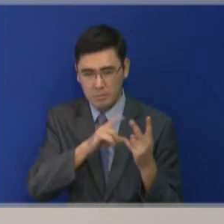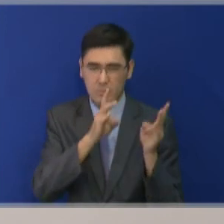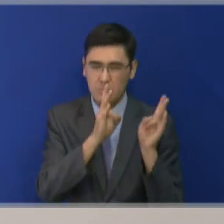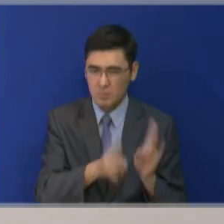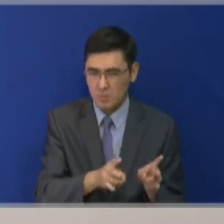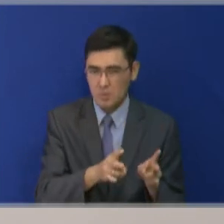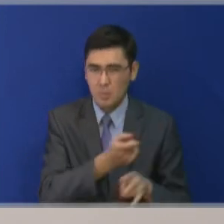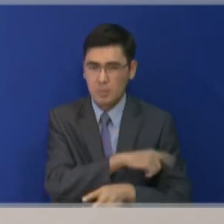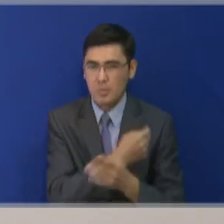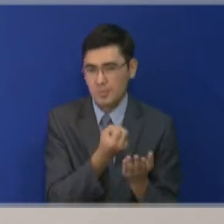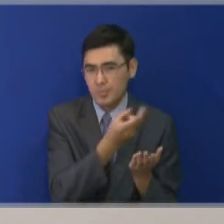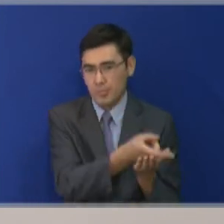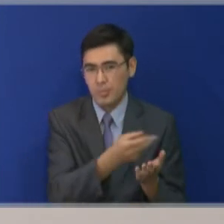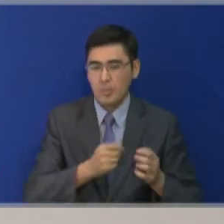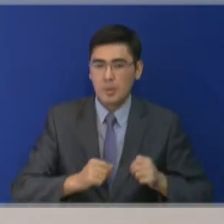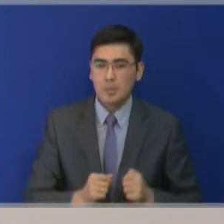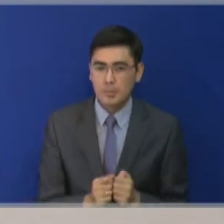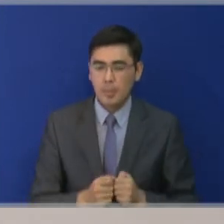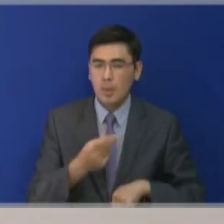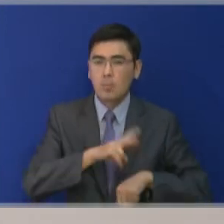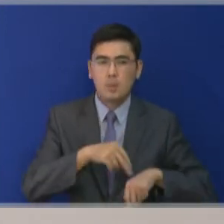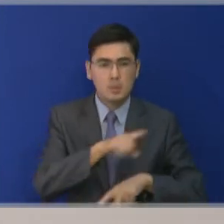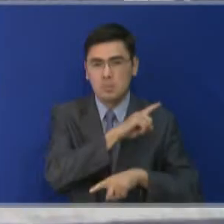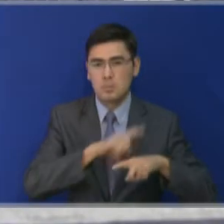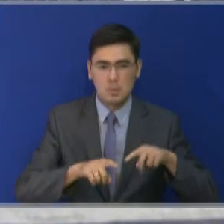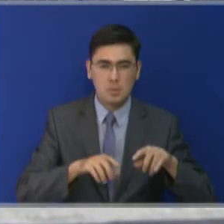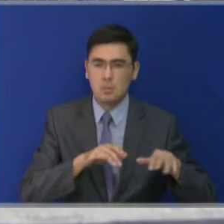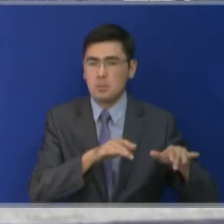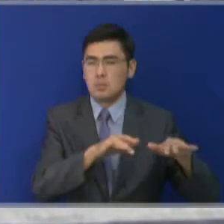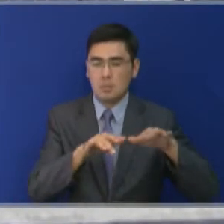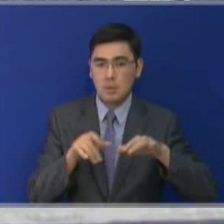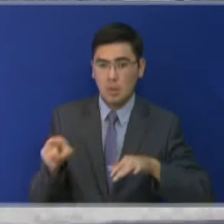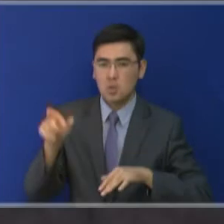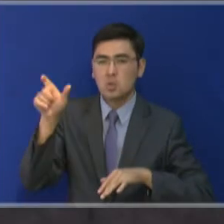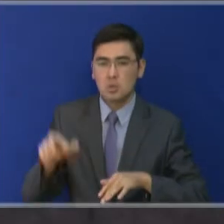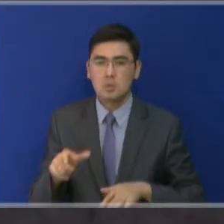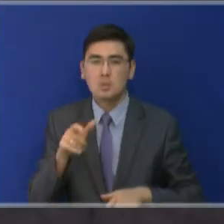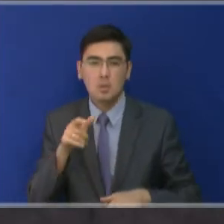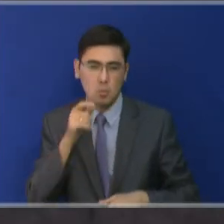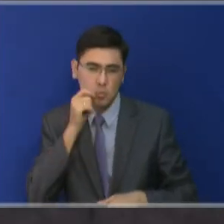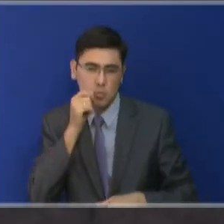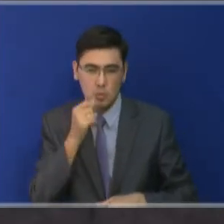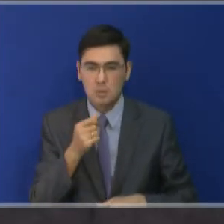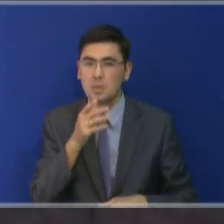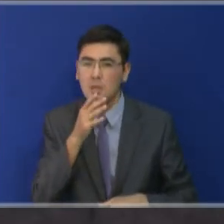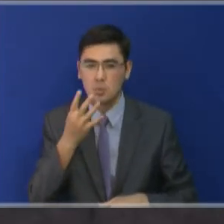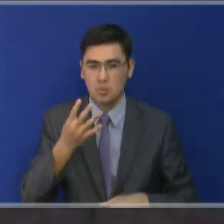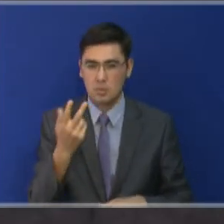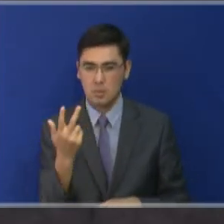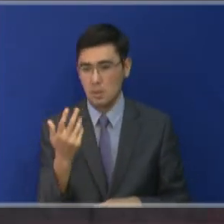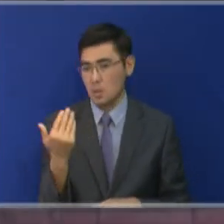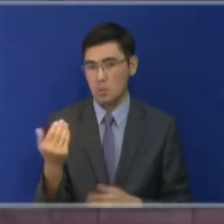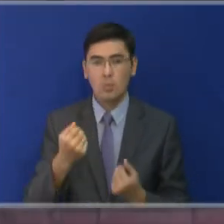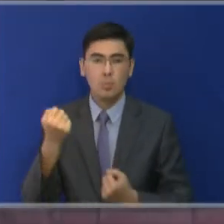Жедел іздестіру іс-шараларын жүргізу барысында полиция қызметкерлері Семей қаласының 43 жастағы тұрғынын анықтап ұстады. Ер адам Toyota Land Cruiser